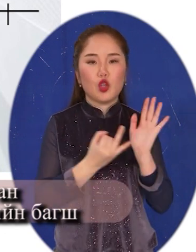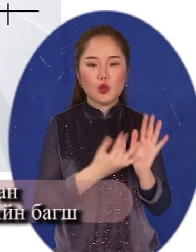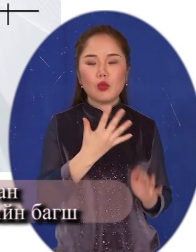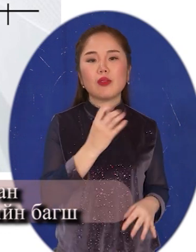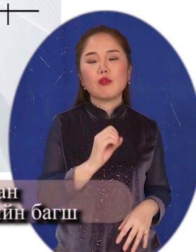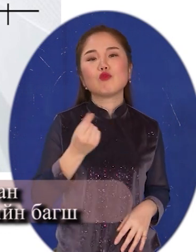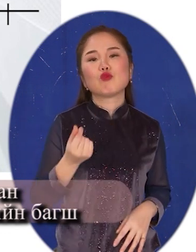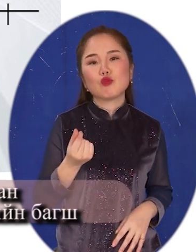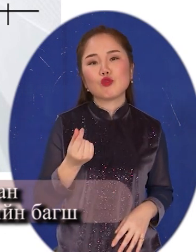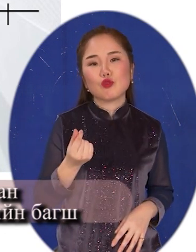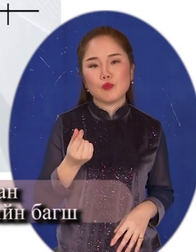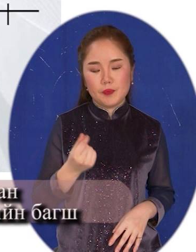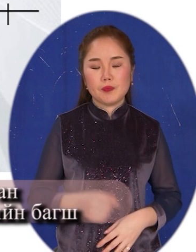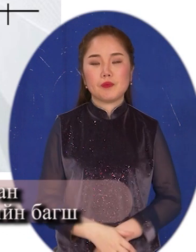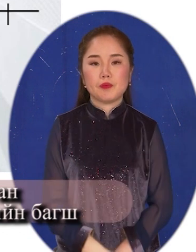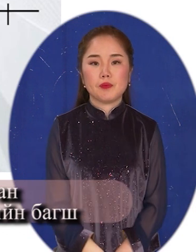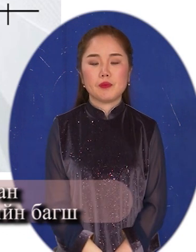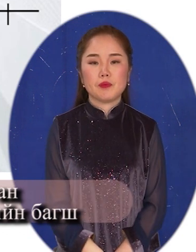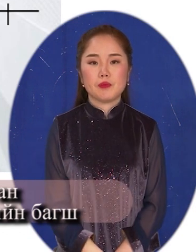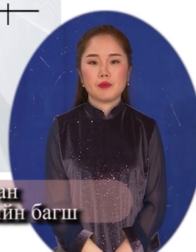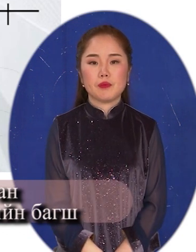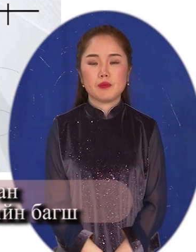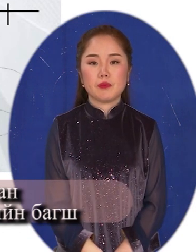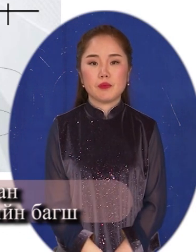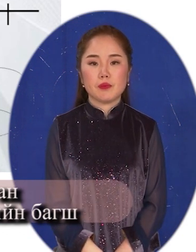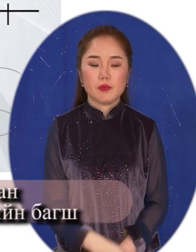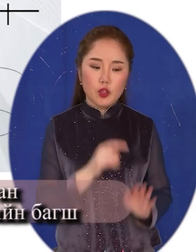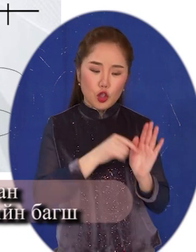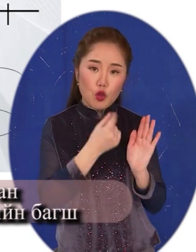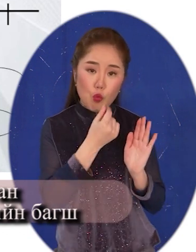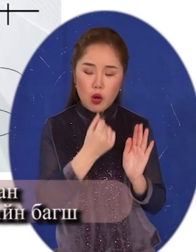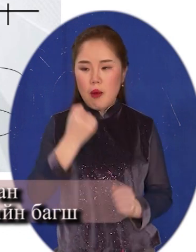төгрүккө 500 төгрүктү косканда 750 төгрүк болду.